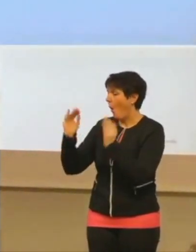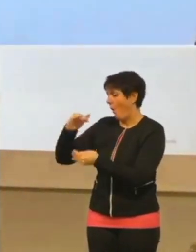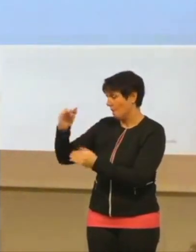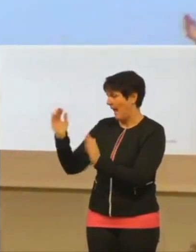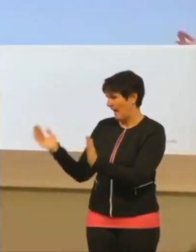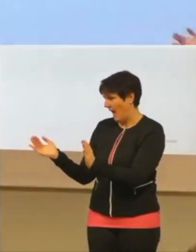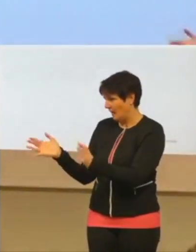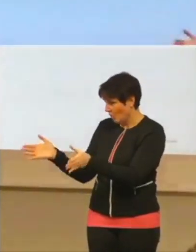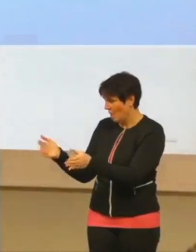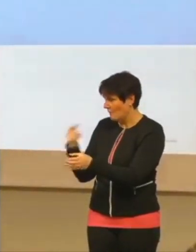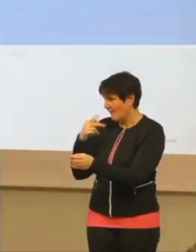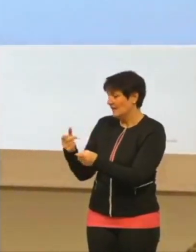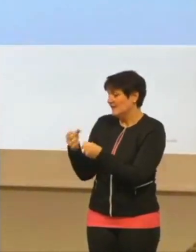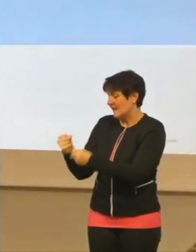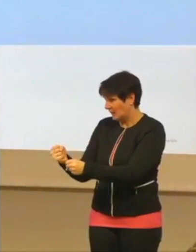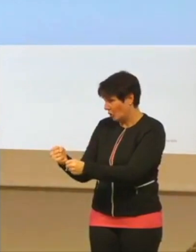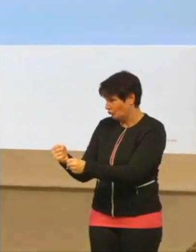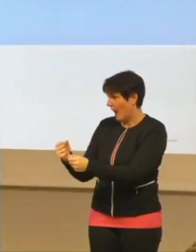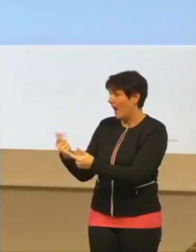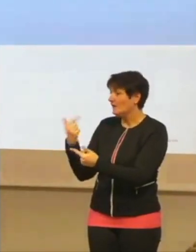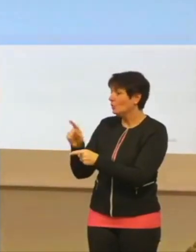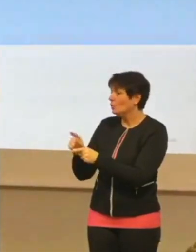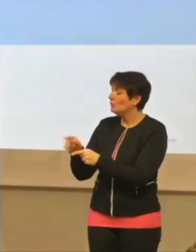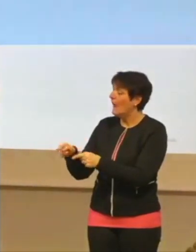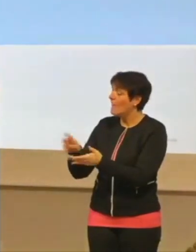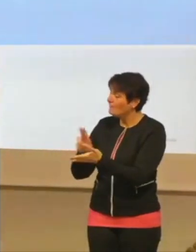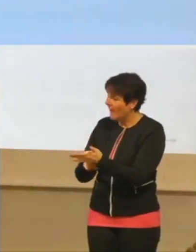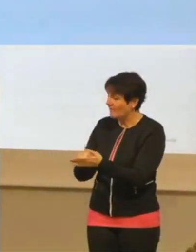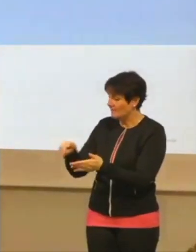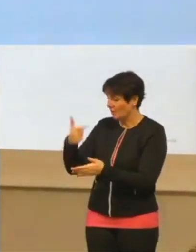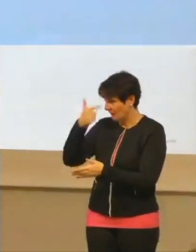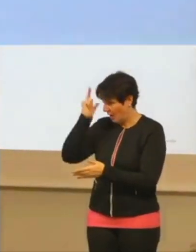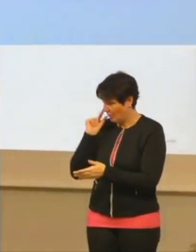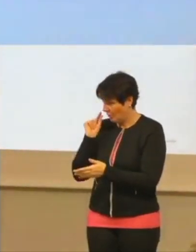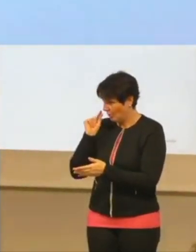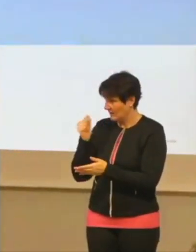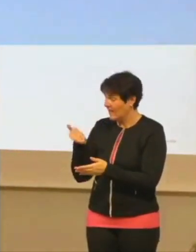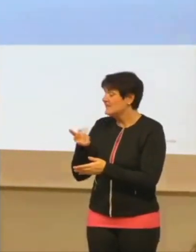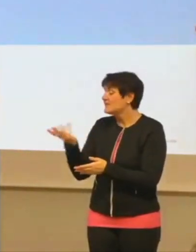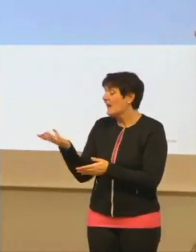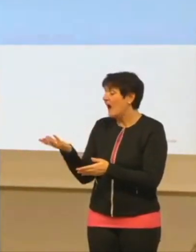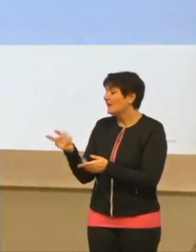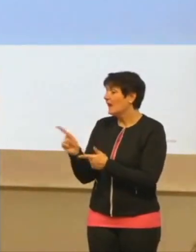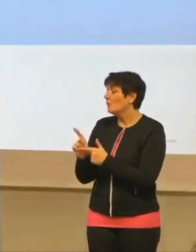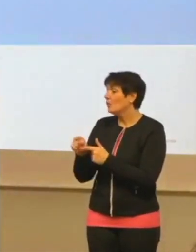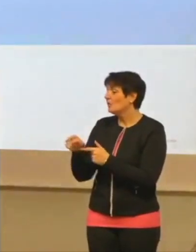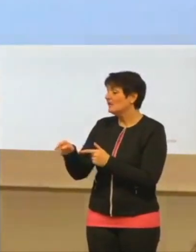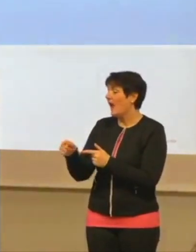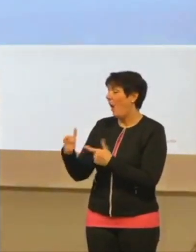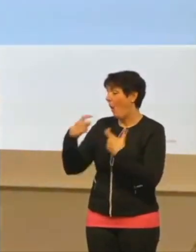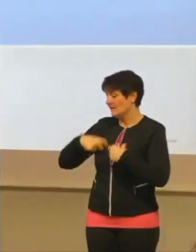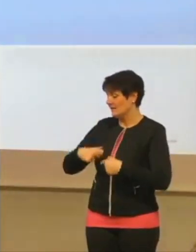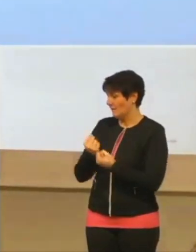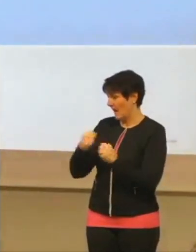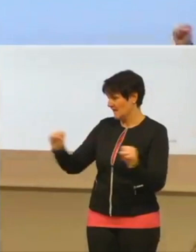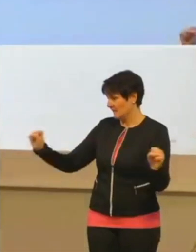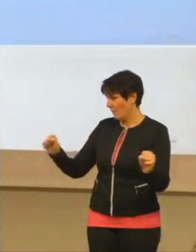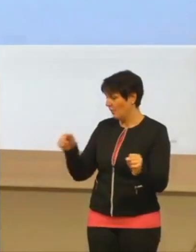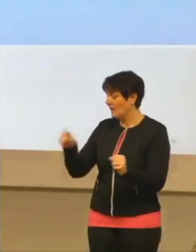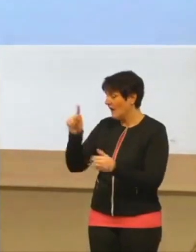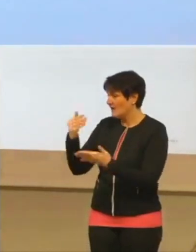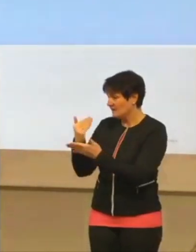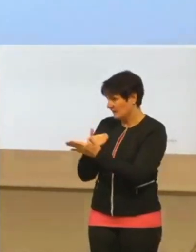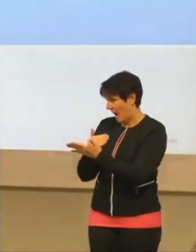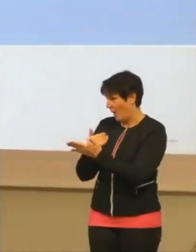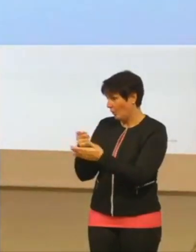za zadržanje in postopkih in pravicah oseb, s katerim se omeji osebna svoboda, pa določa zakon o